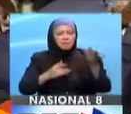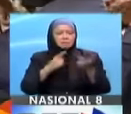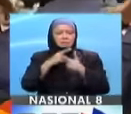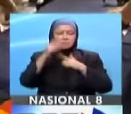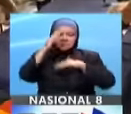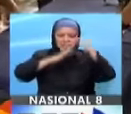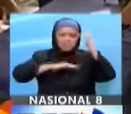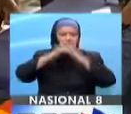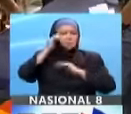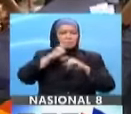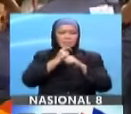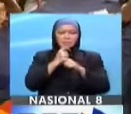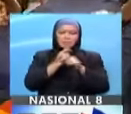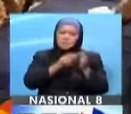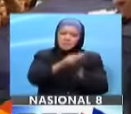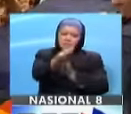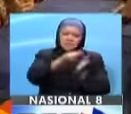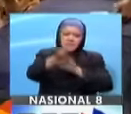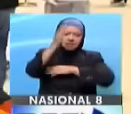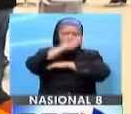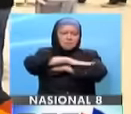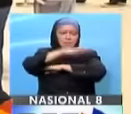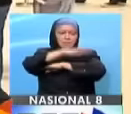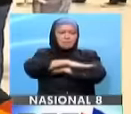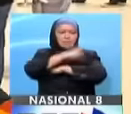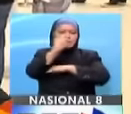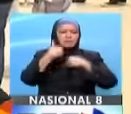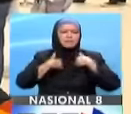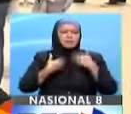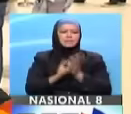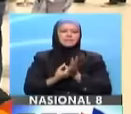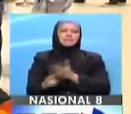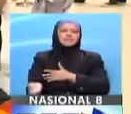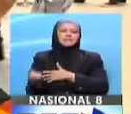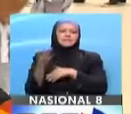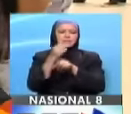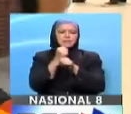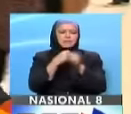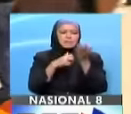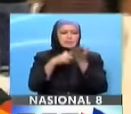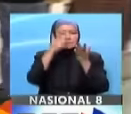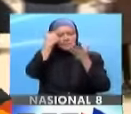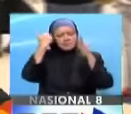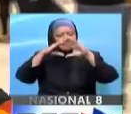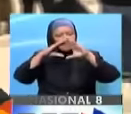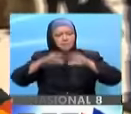kaunter. Ia menyebabkan ada yang gagal membeli tiket kerana kehabisan.